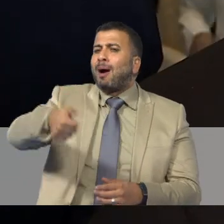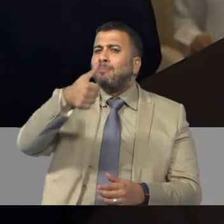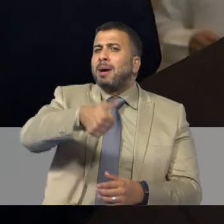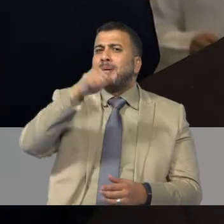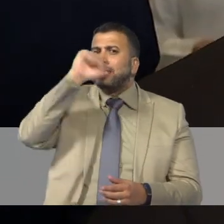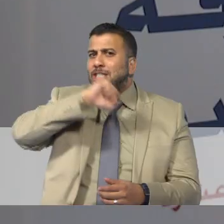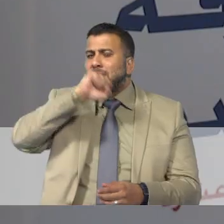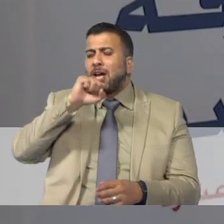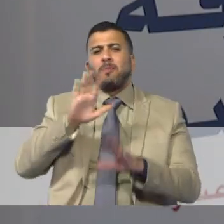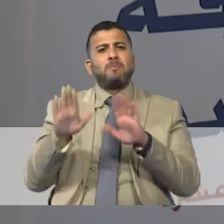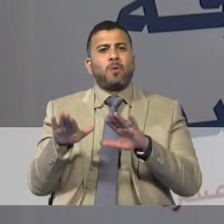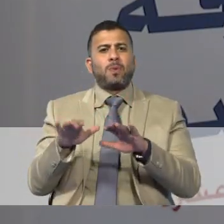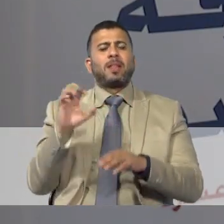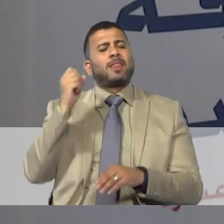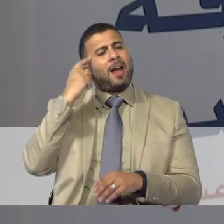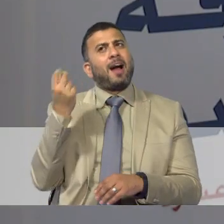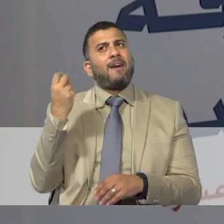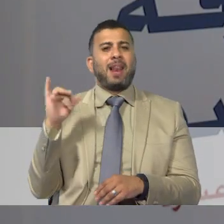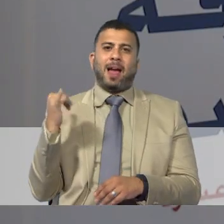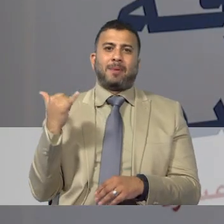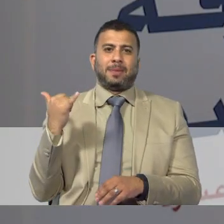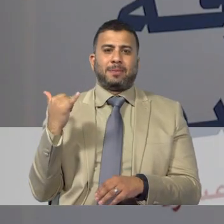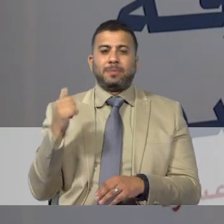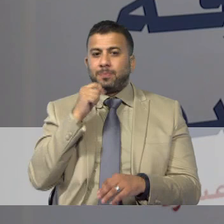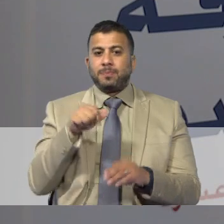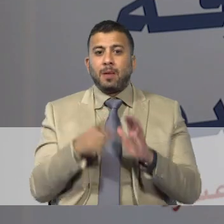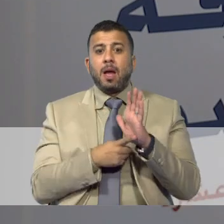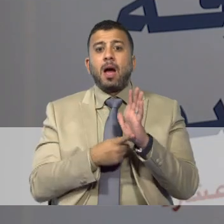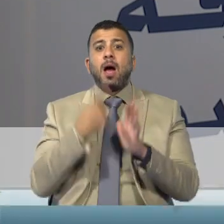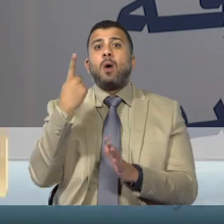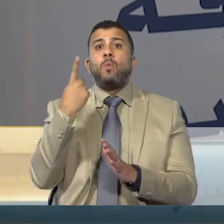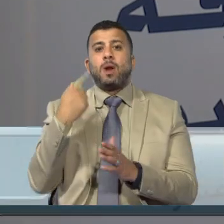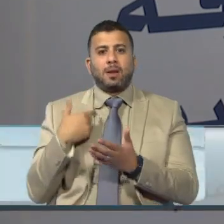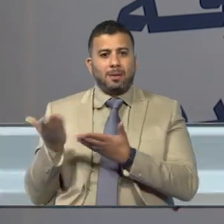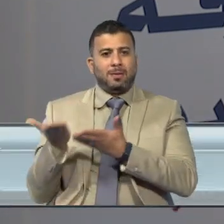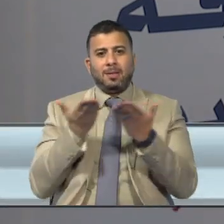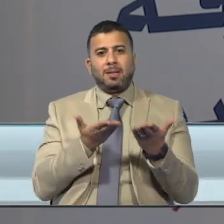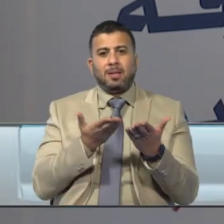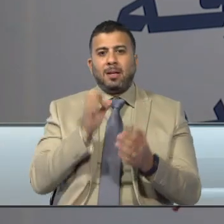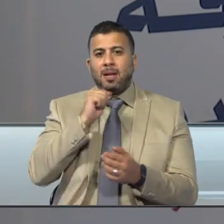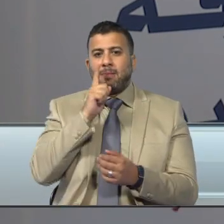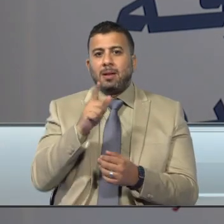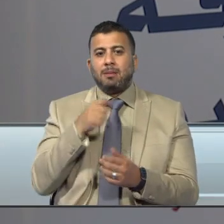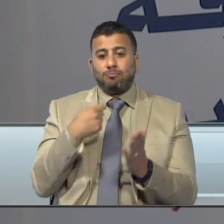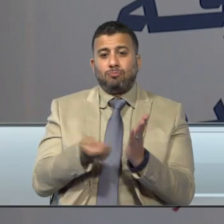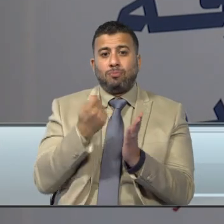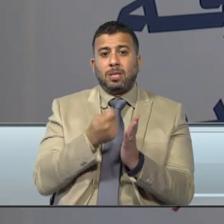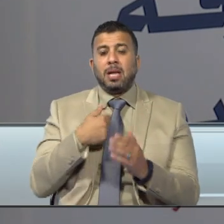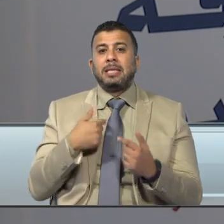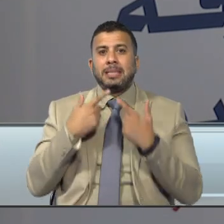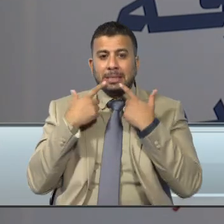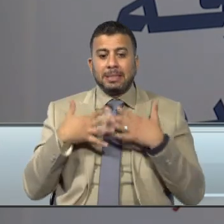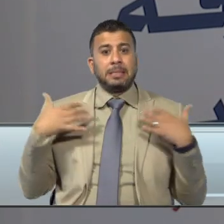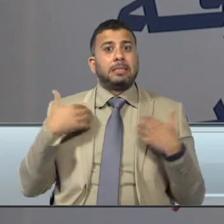الثقافي العربي. هذه هي المرة الأولى أنا مدعو من ناحية الملتقى، ويشرفني